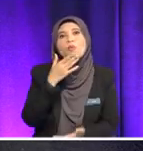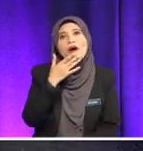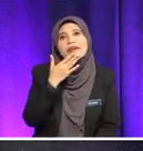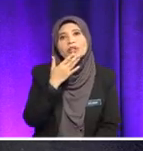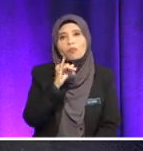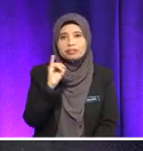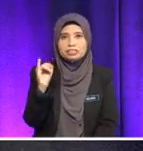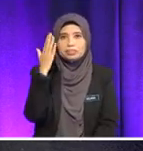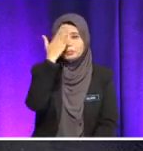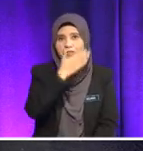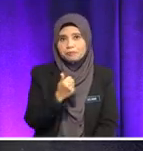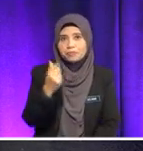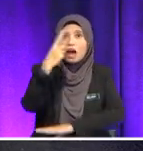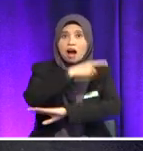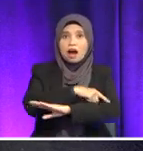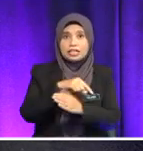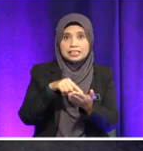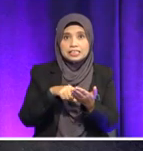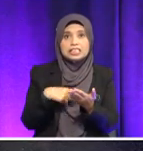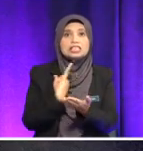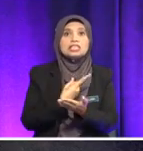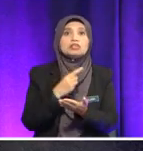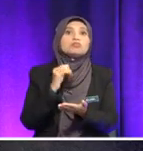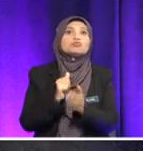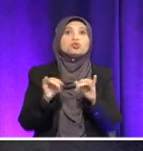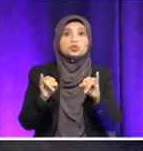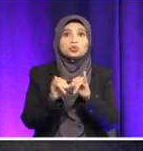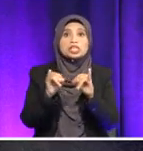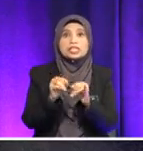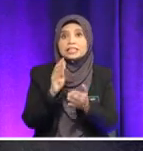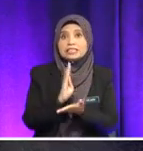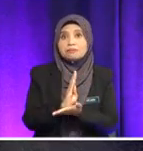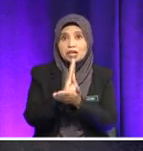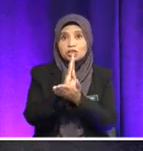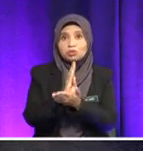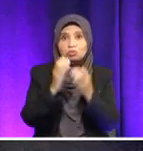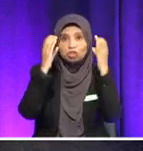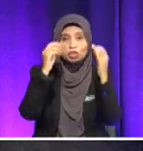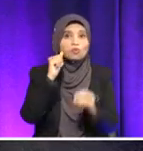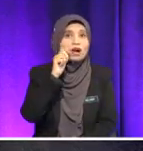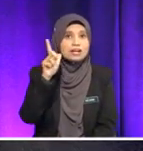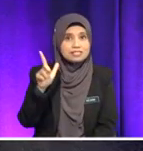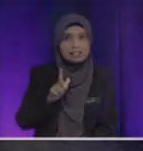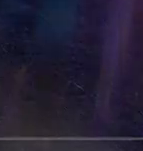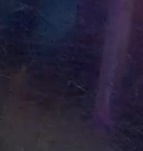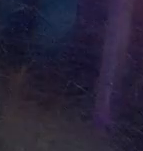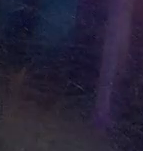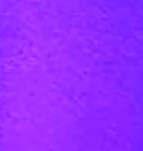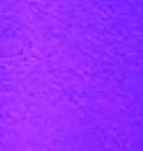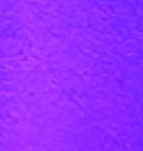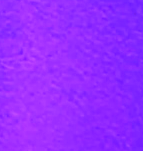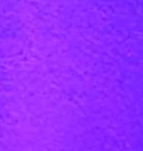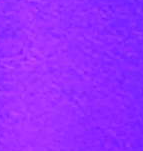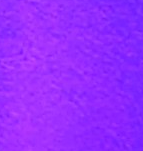hari ini hari ini kita juga dibantu oleh juru bahasa isyarat yaitu Cikgu azriana Mashuri dari sekolah kebangsaan pendidikan